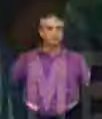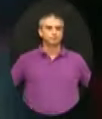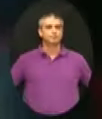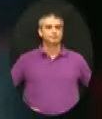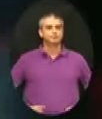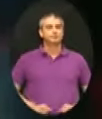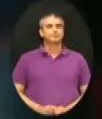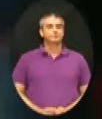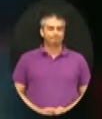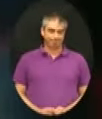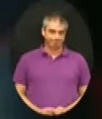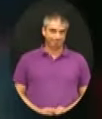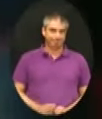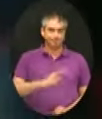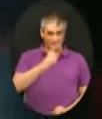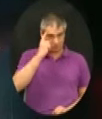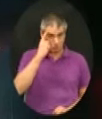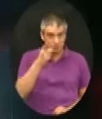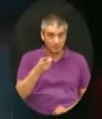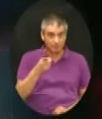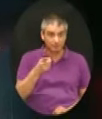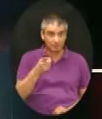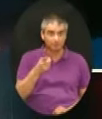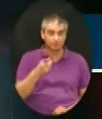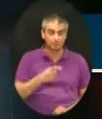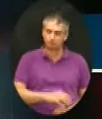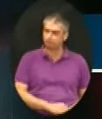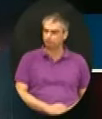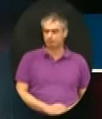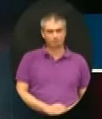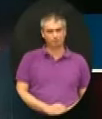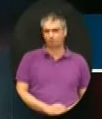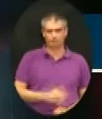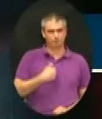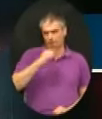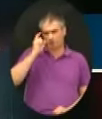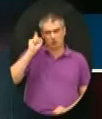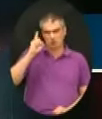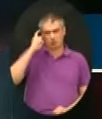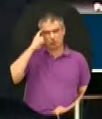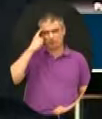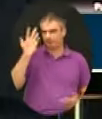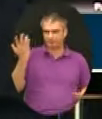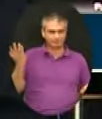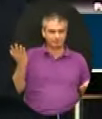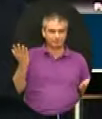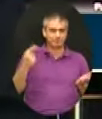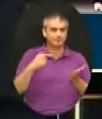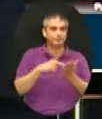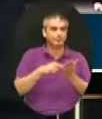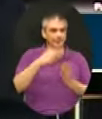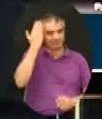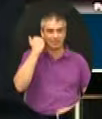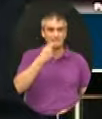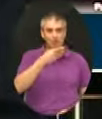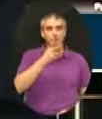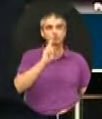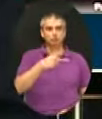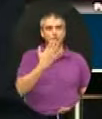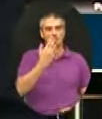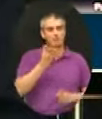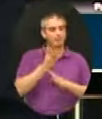it. Gail, את מודאגת? לא. לא, אני לא מודאגת, כי להילרי קלינטון יש